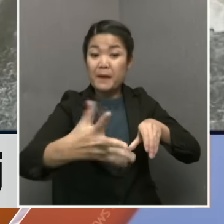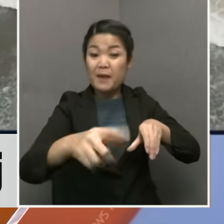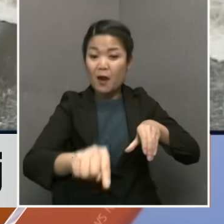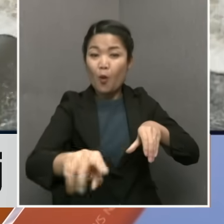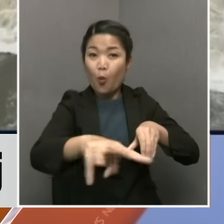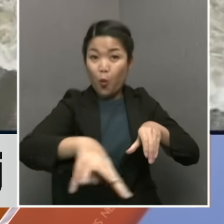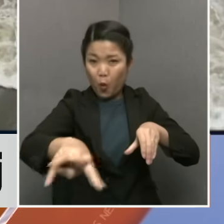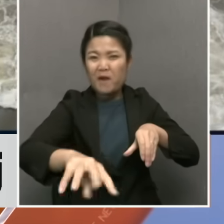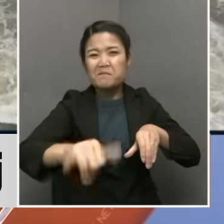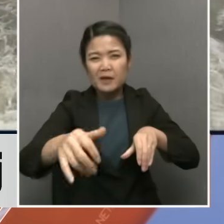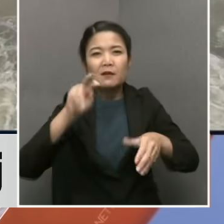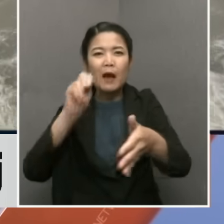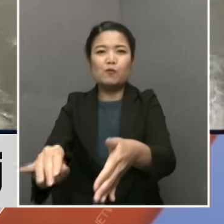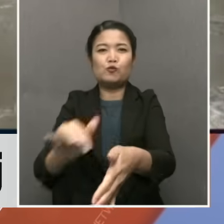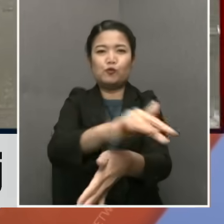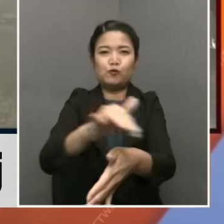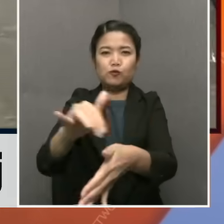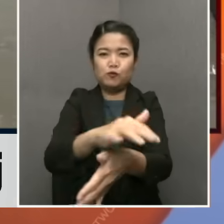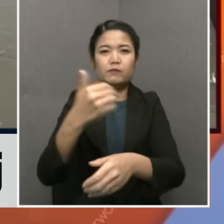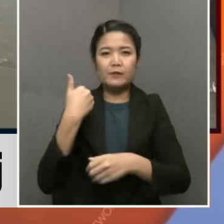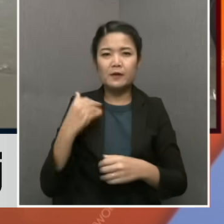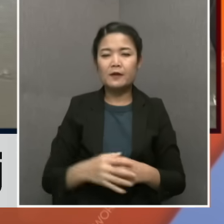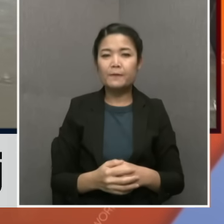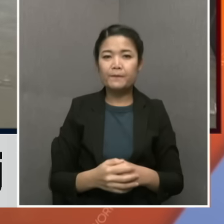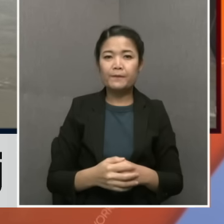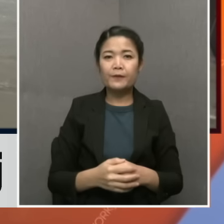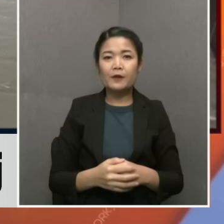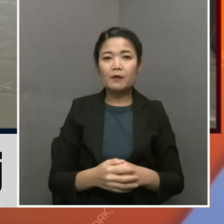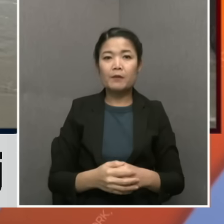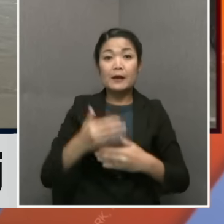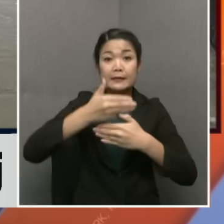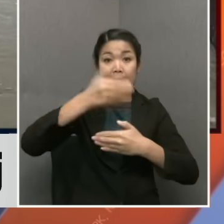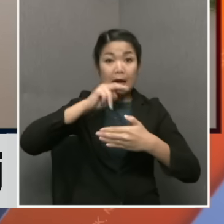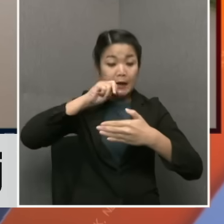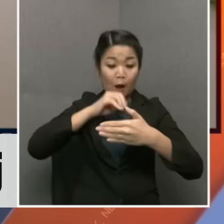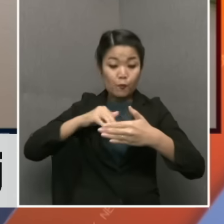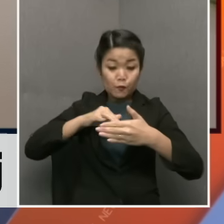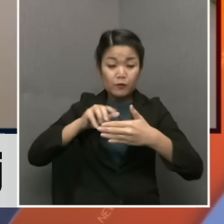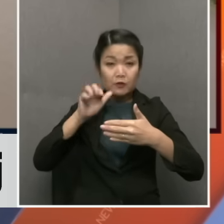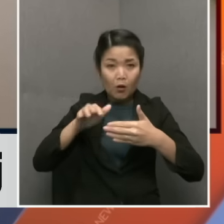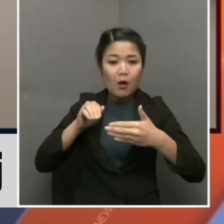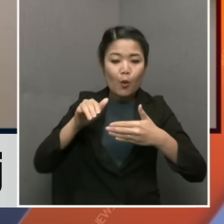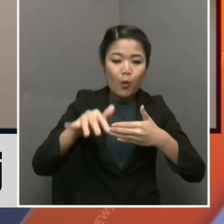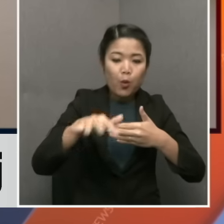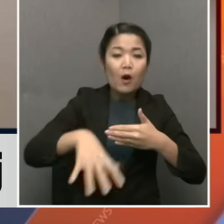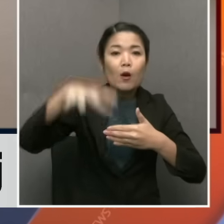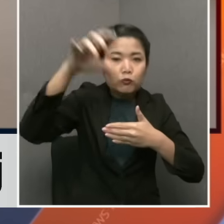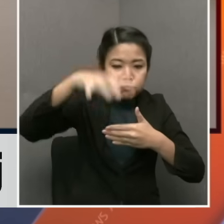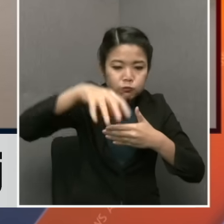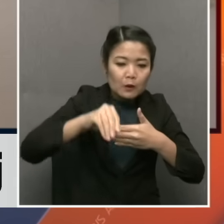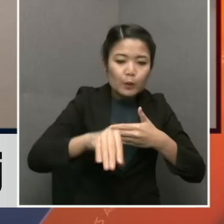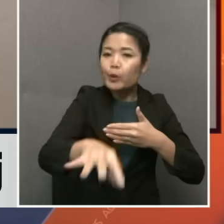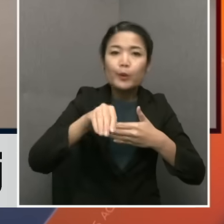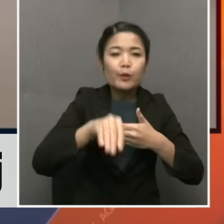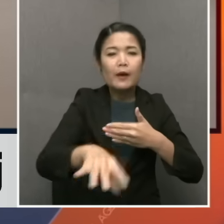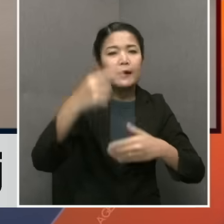ที่เรียกว่ามีความจำเป็นที่จะต้องปล่อยฝนที่ตกคล้ายเขื่อนเนี่ยลงมาเรื่อยๆนะฮะน้ำที่เอ่อฝนตกท้ายเขื่อนลงมาแต่ว่าก็